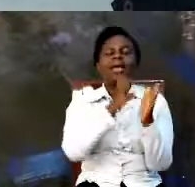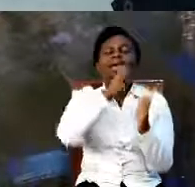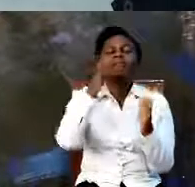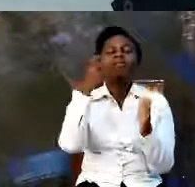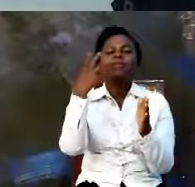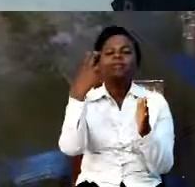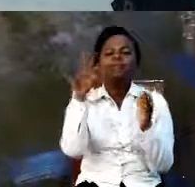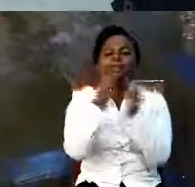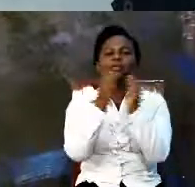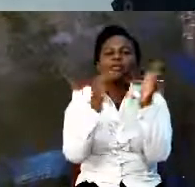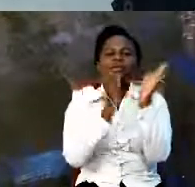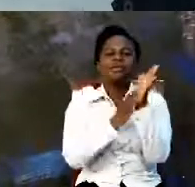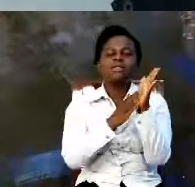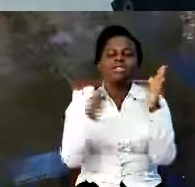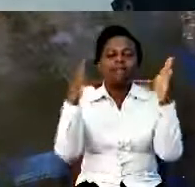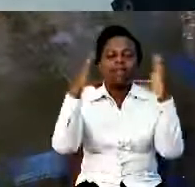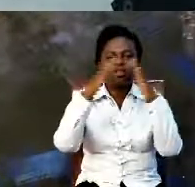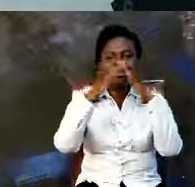2019.